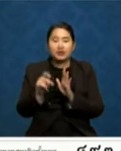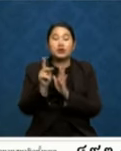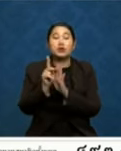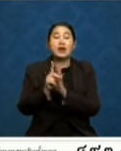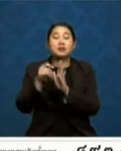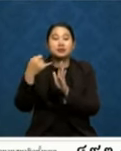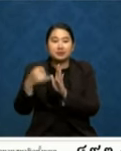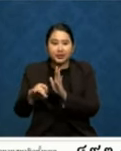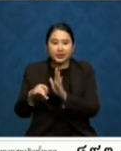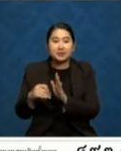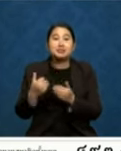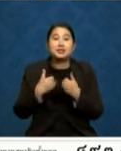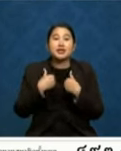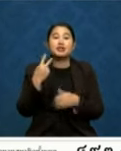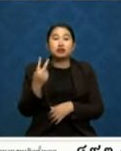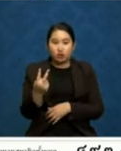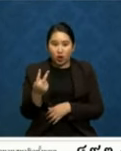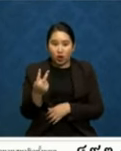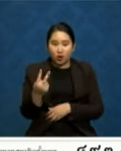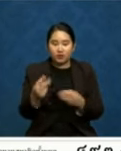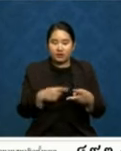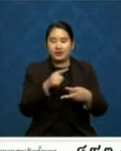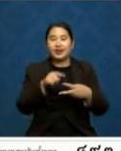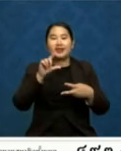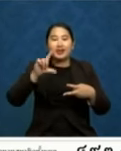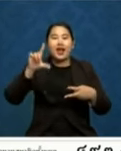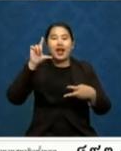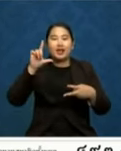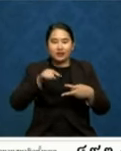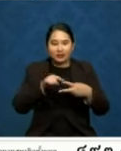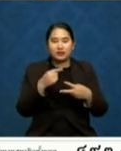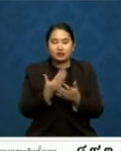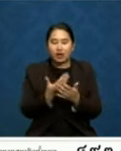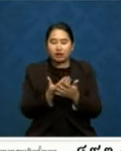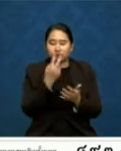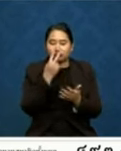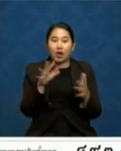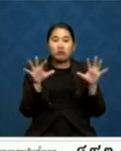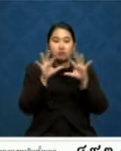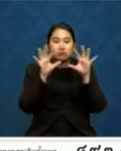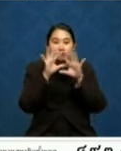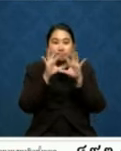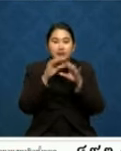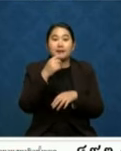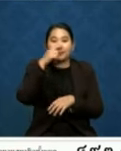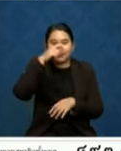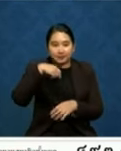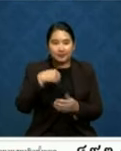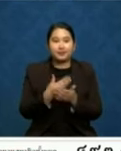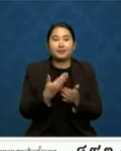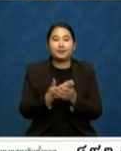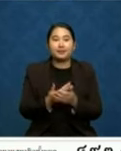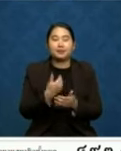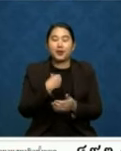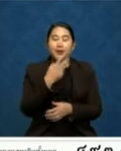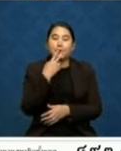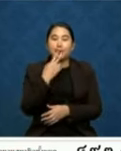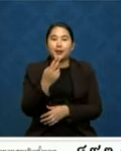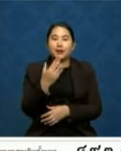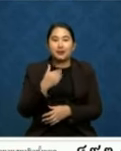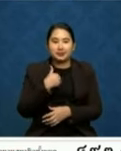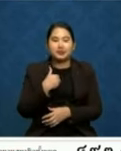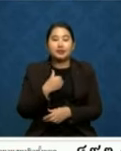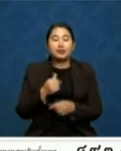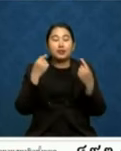ายมันก็มีอยู่สองแบบนะครับบุหรี่ยี่ห้อดังนะครับราคาใกล้เคียงกับบุหรี่ไทยเลยนะครับคนเขาก็เสพไอ้บุหรี่เถื่อนยี่